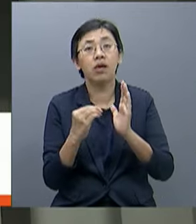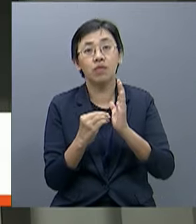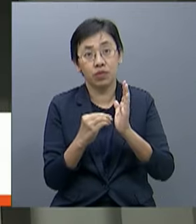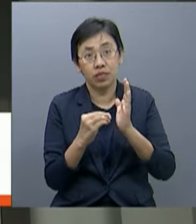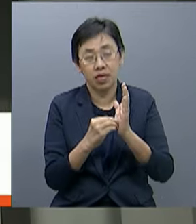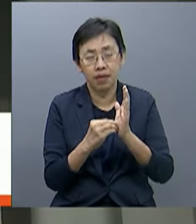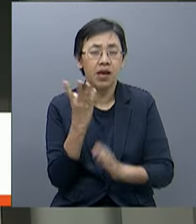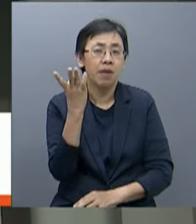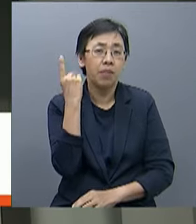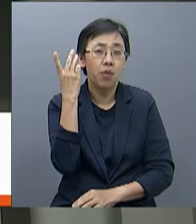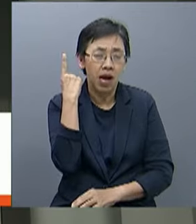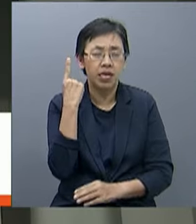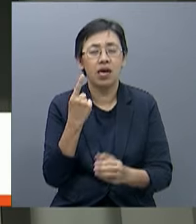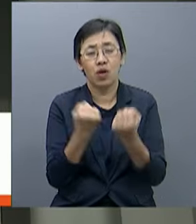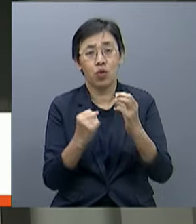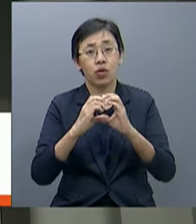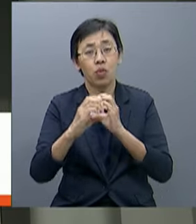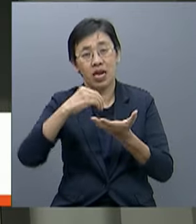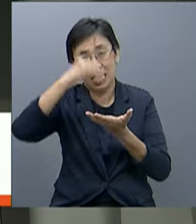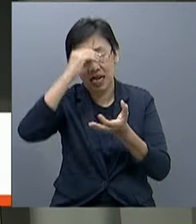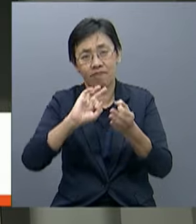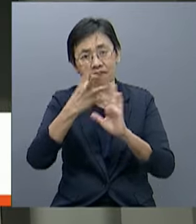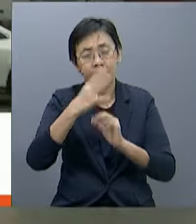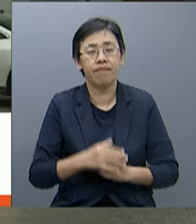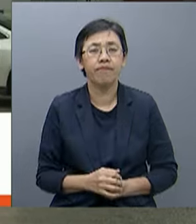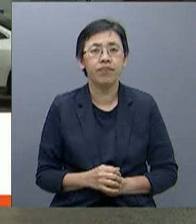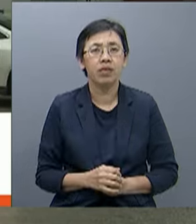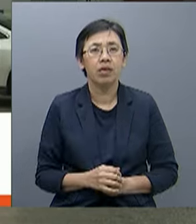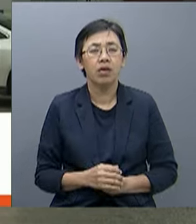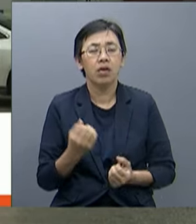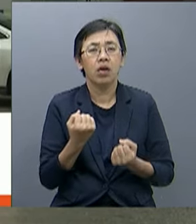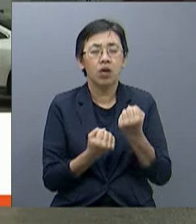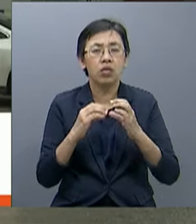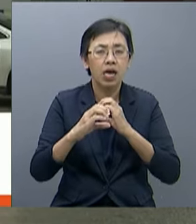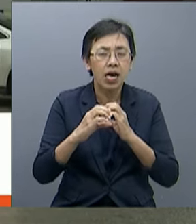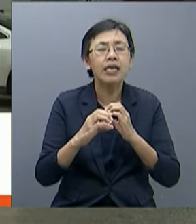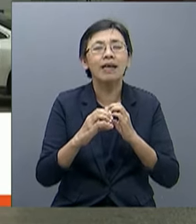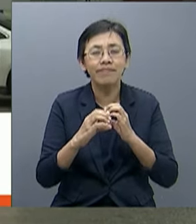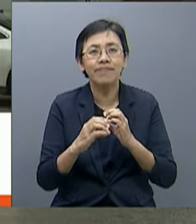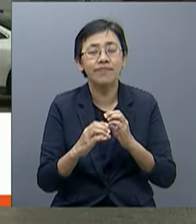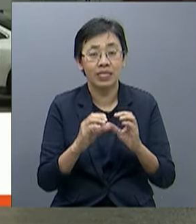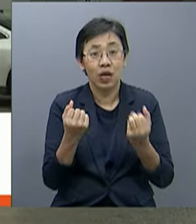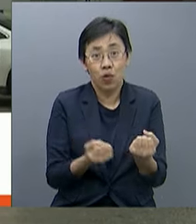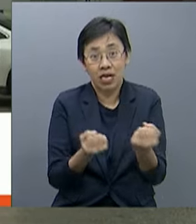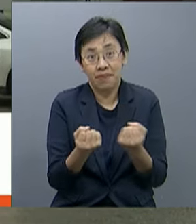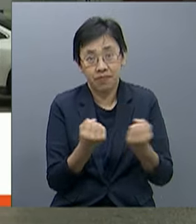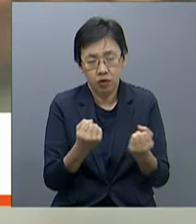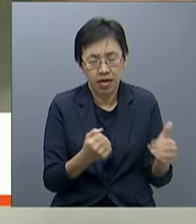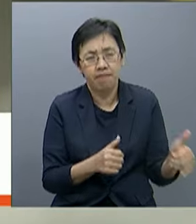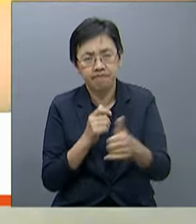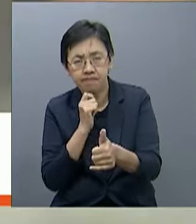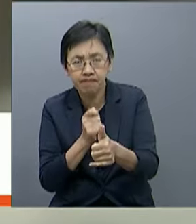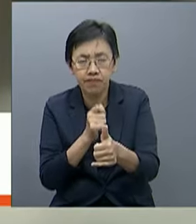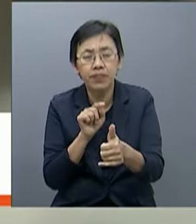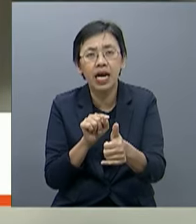ครเมื่อวานที่ผ่านมาส่วนคนขับรถบัสที่รับส่งนักเรียนไปทัศนศึกษาถูกควบคุมตัวสอบปากคำมา